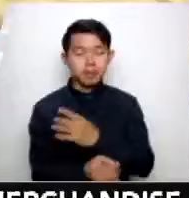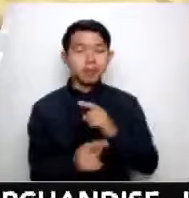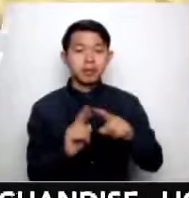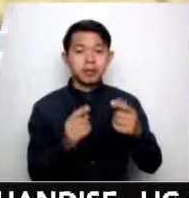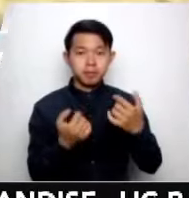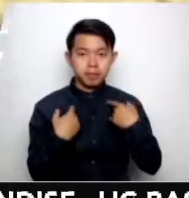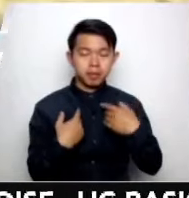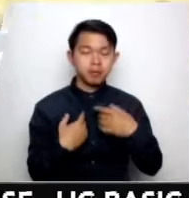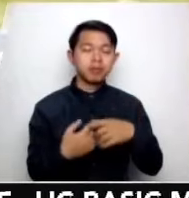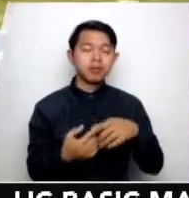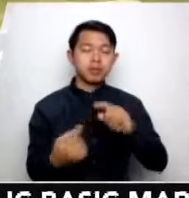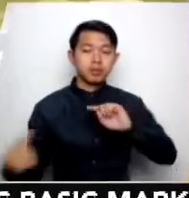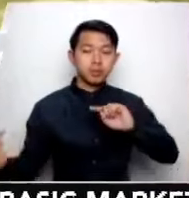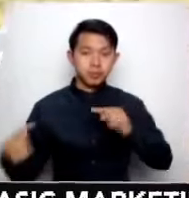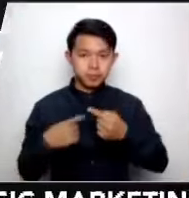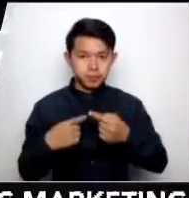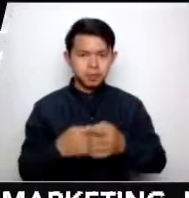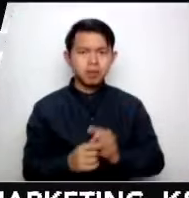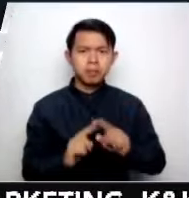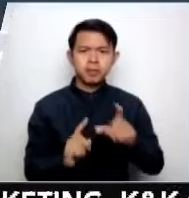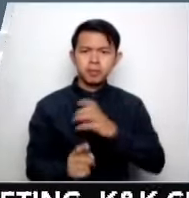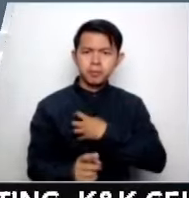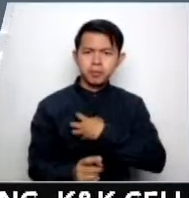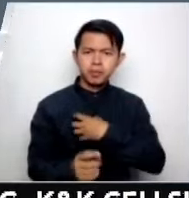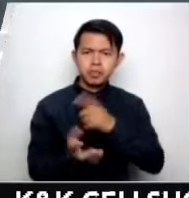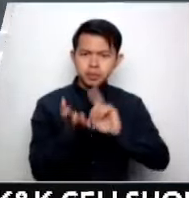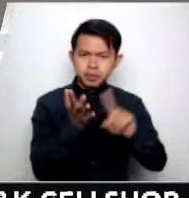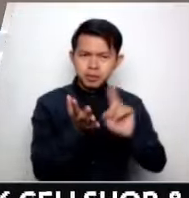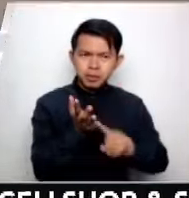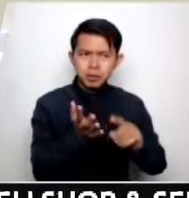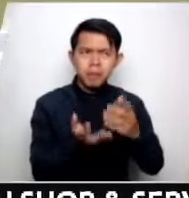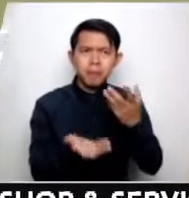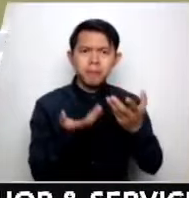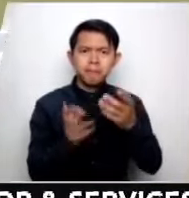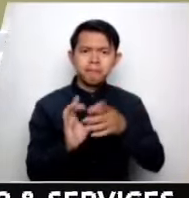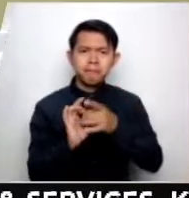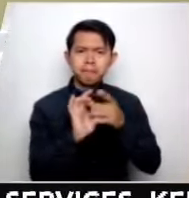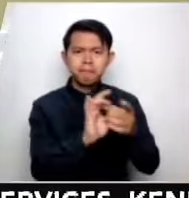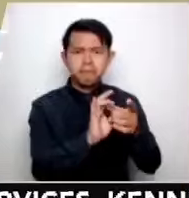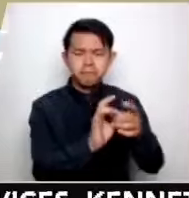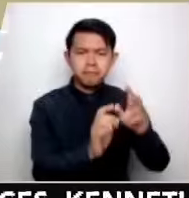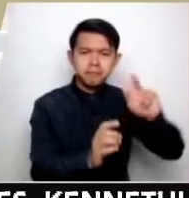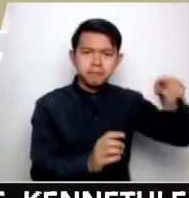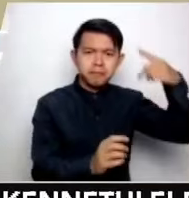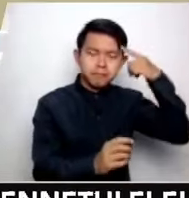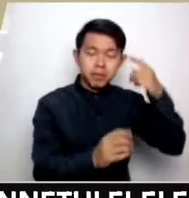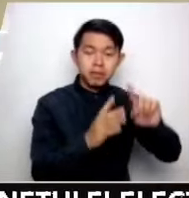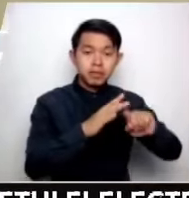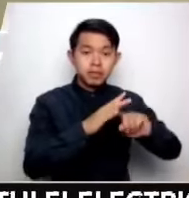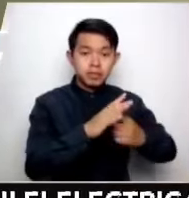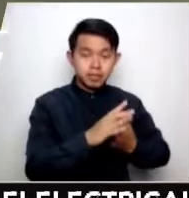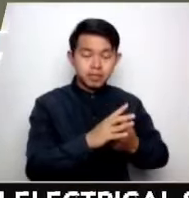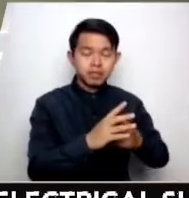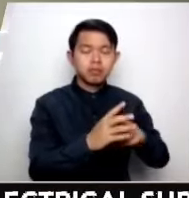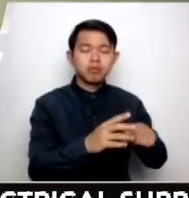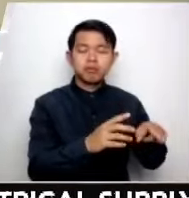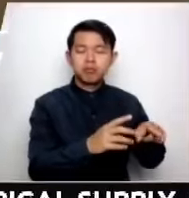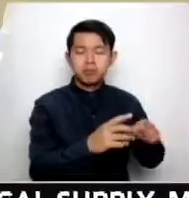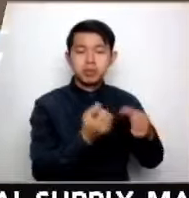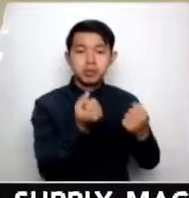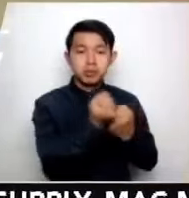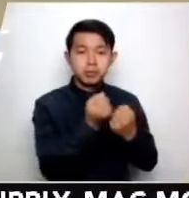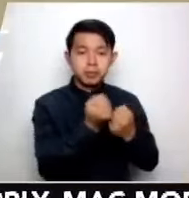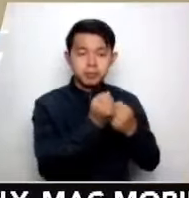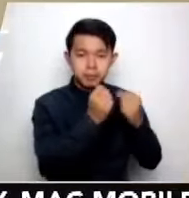pulisya kung may kinalaman sa pulitika ang insidente na sumiklab buo sa pagitan ng mga tagasuporta ng incumbent mayor